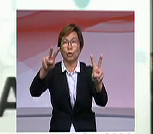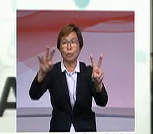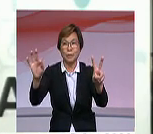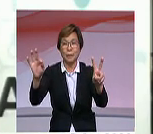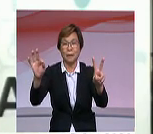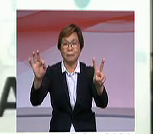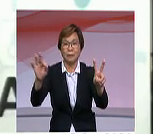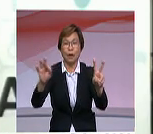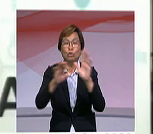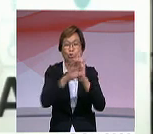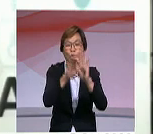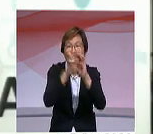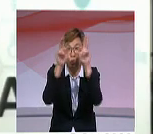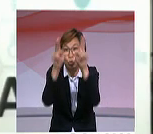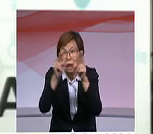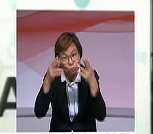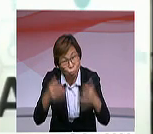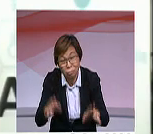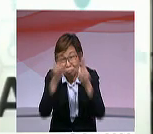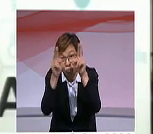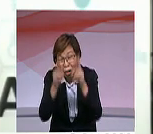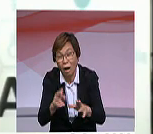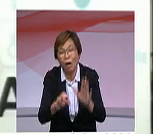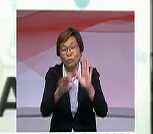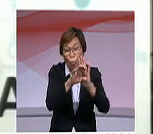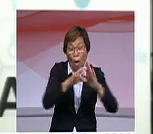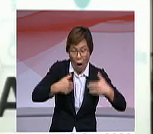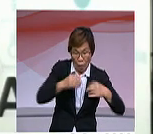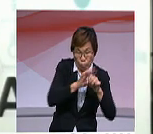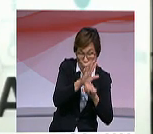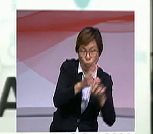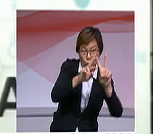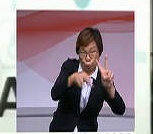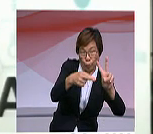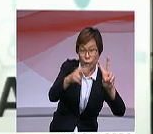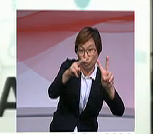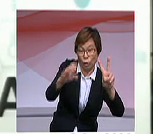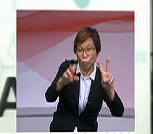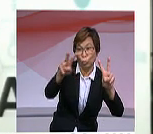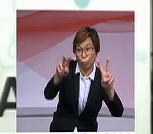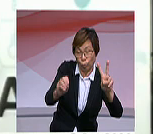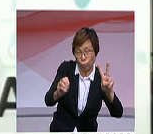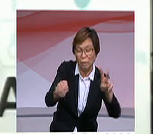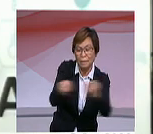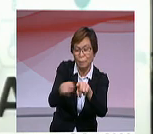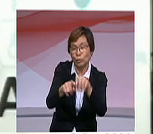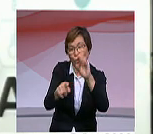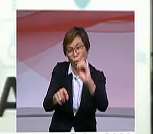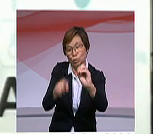285,429 sampel ujian dan sampel yang dikesan positif ialah 2,220 bersamaan